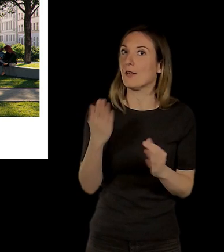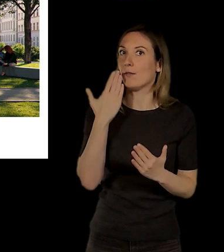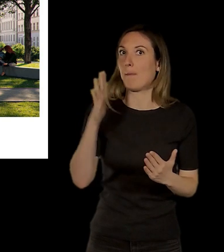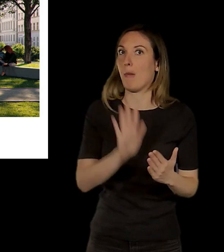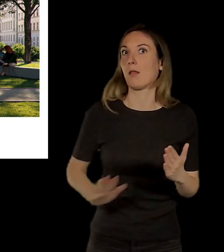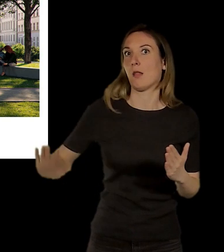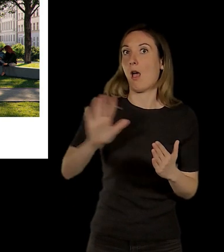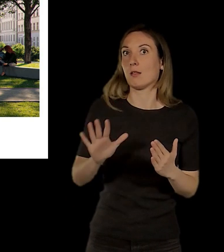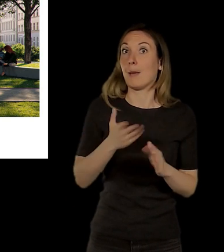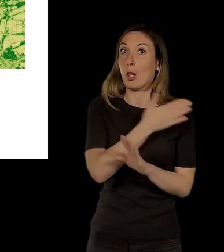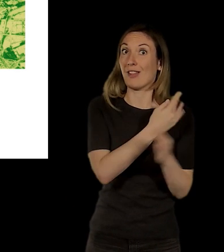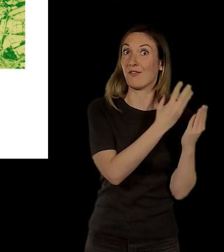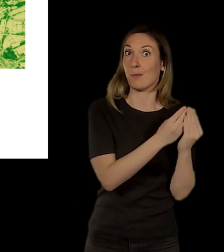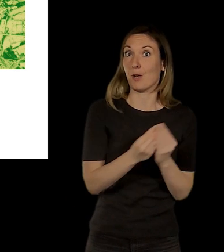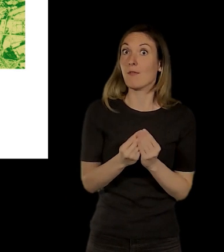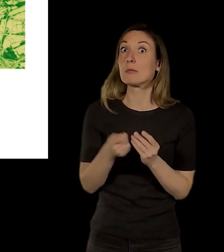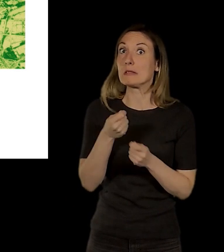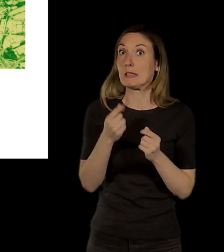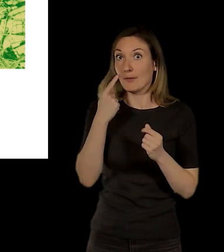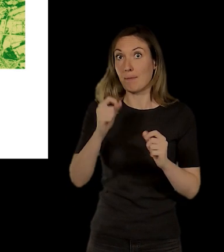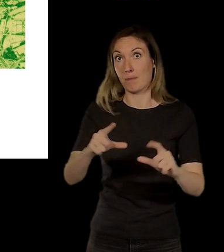mohly do budoucna vytvořit.